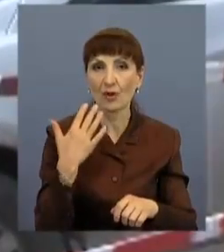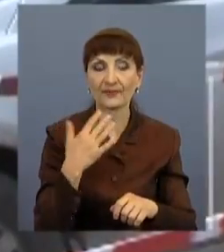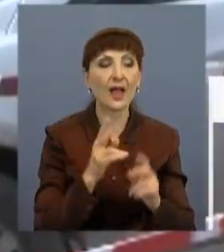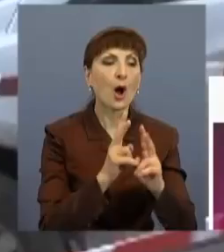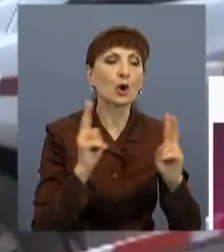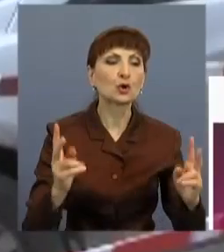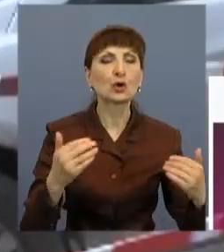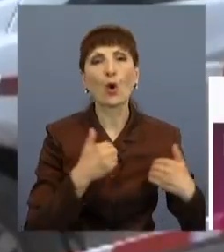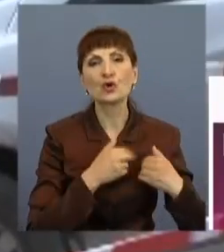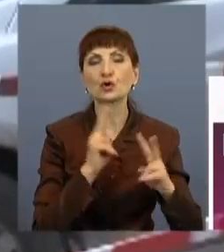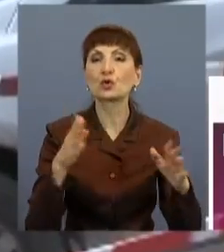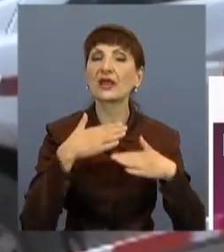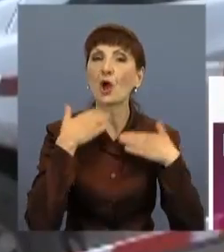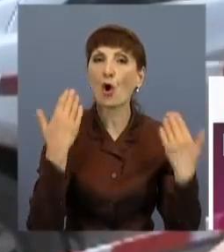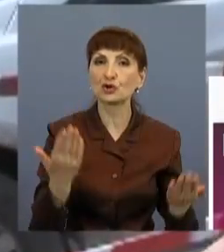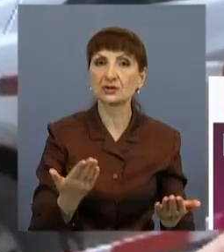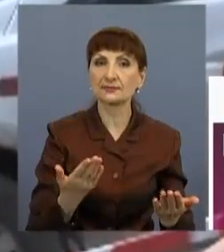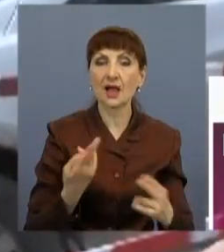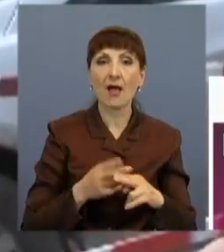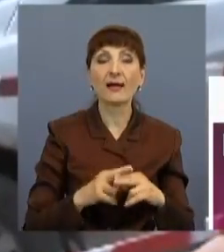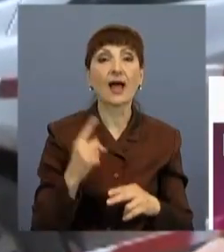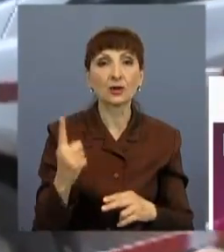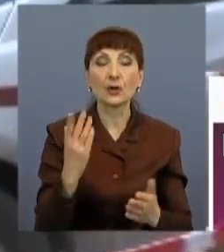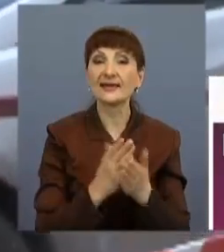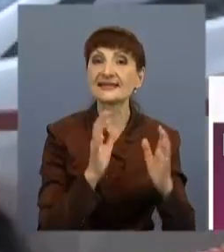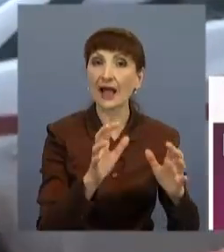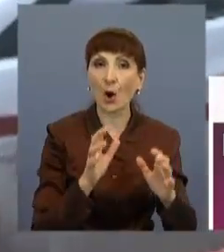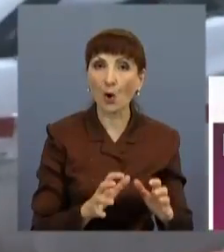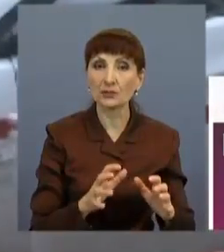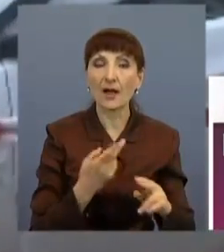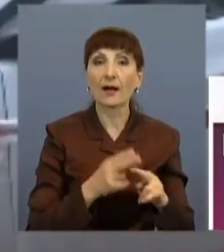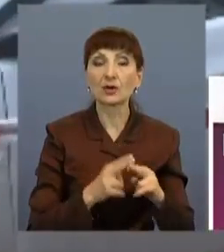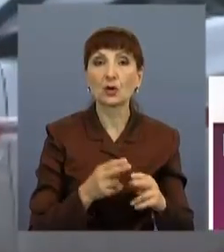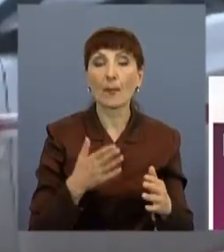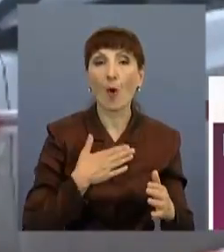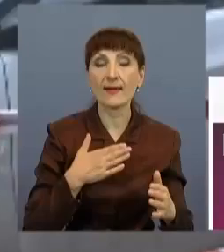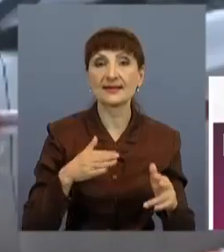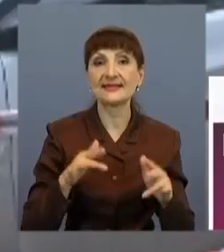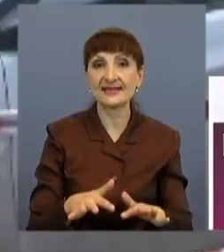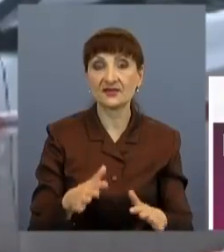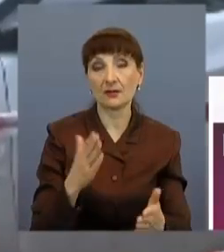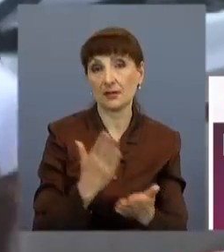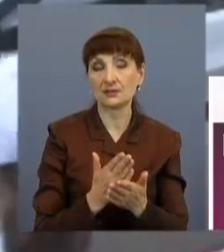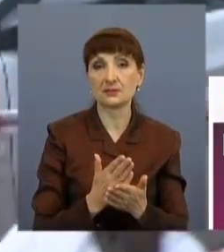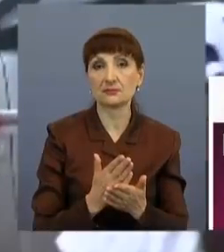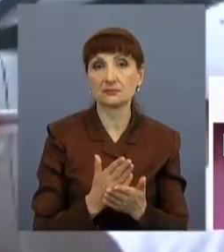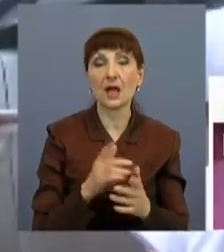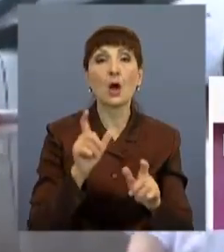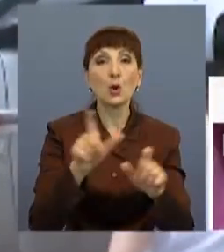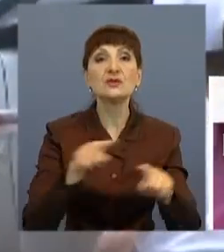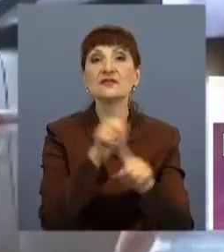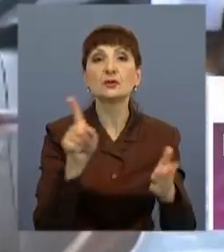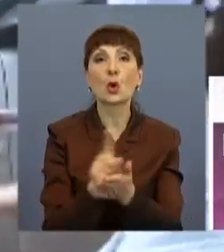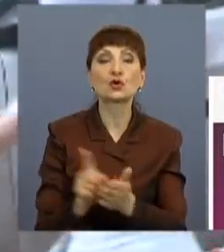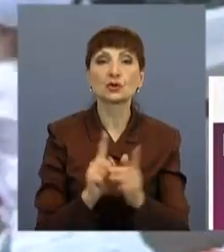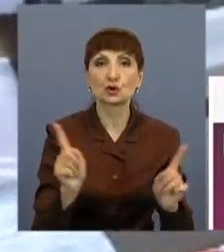кто-то хочет, кто-то не хочет, это одно. Есть закон, который регламентирует действия мои, действия людей. Им говорилось,